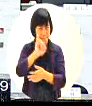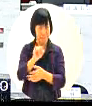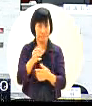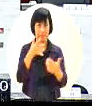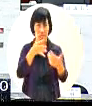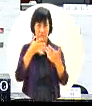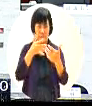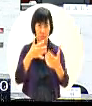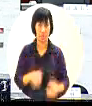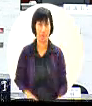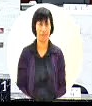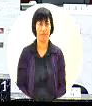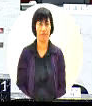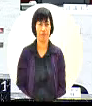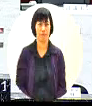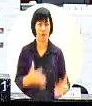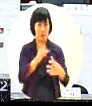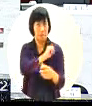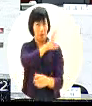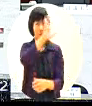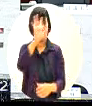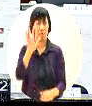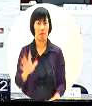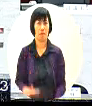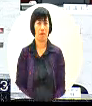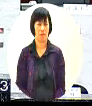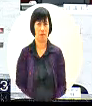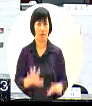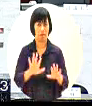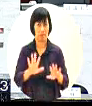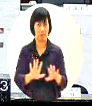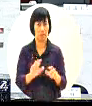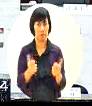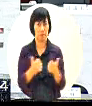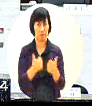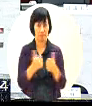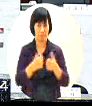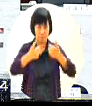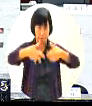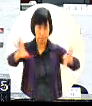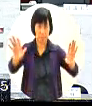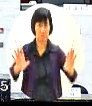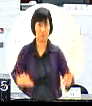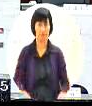行哦，执行完毕哈，啊，今天议程到此结束，散会。